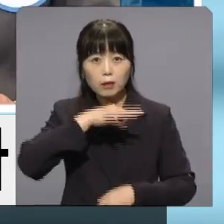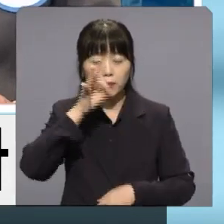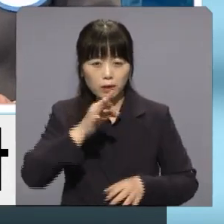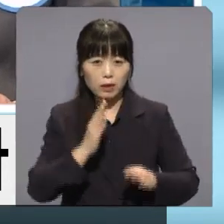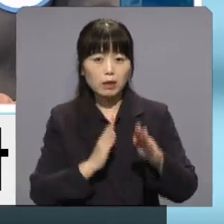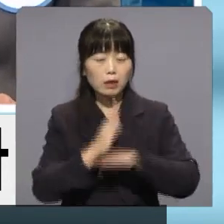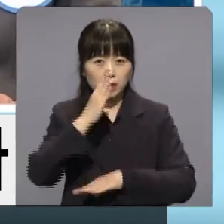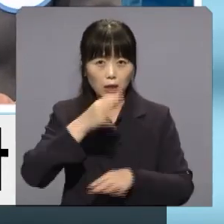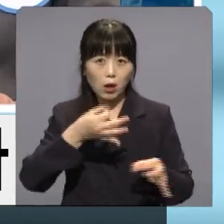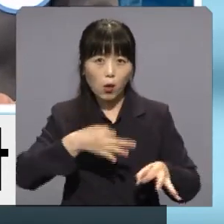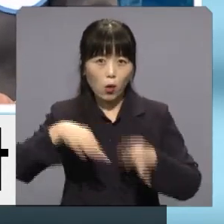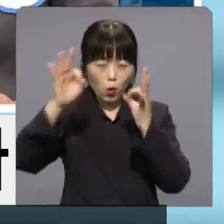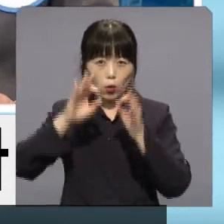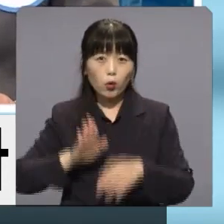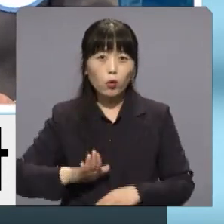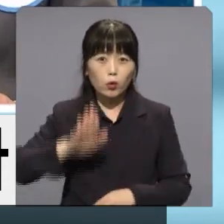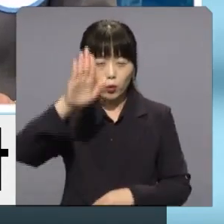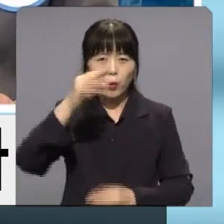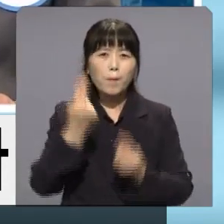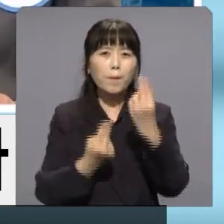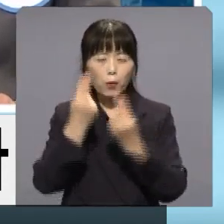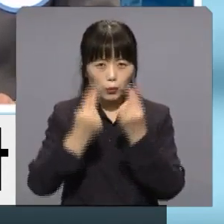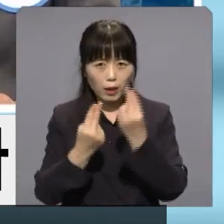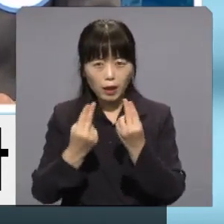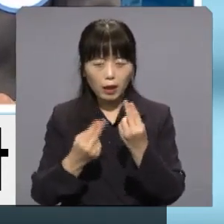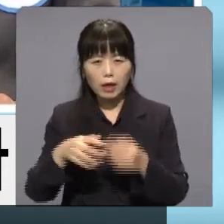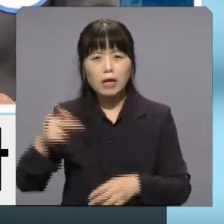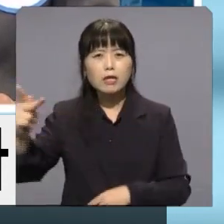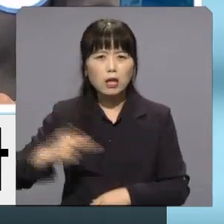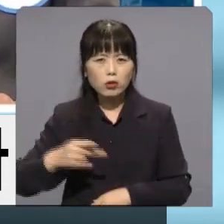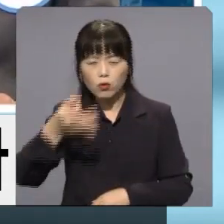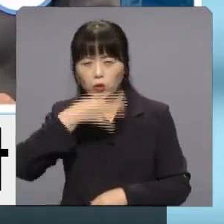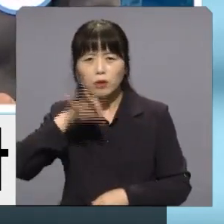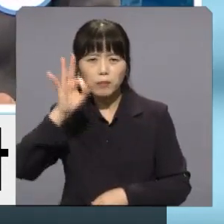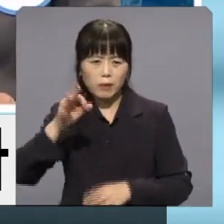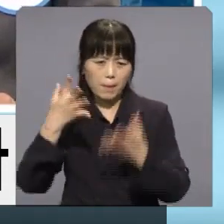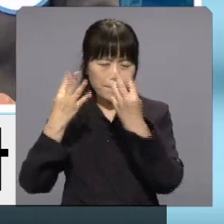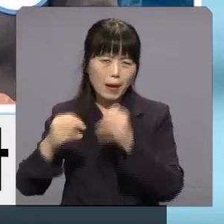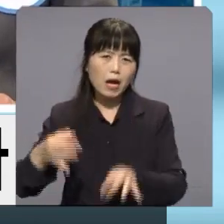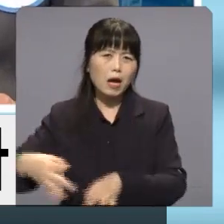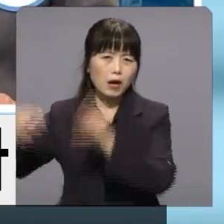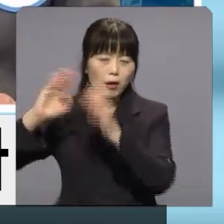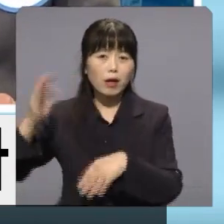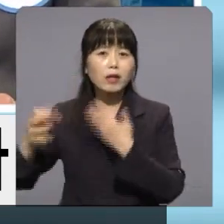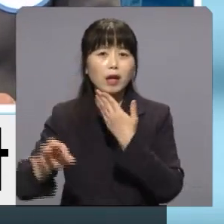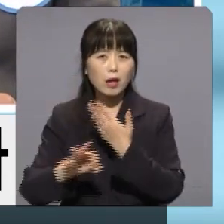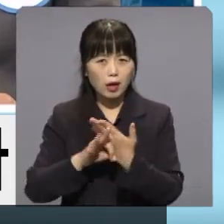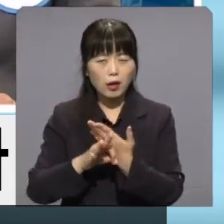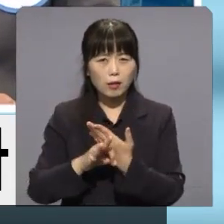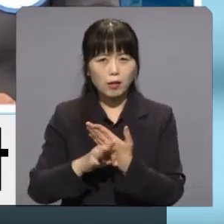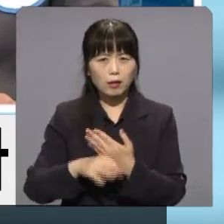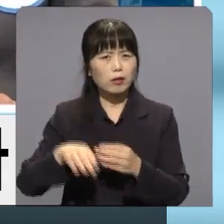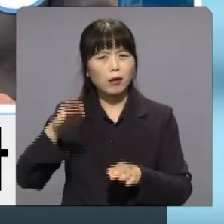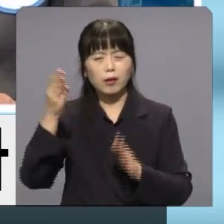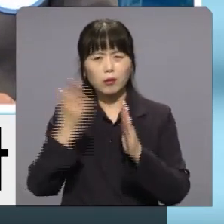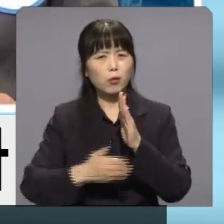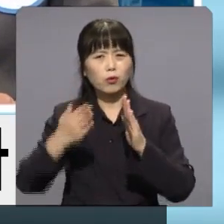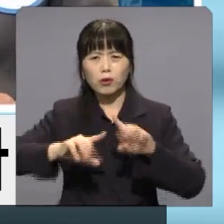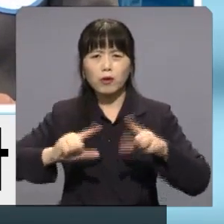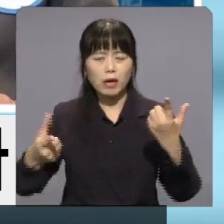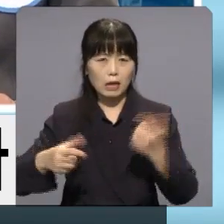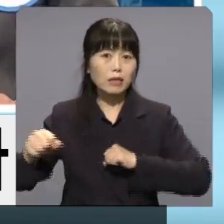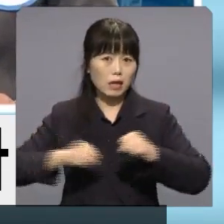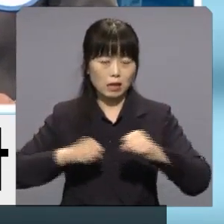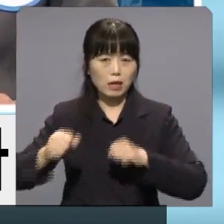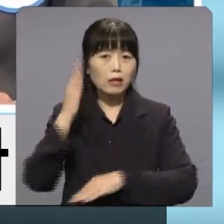그 올라가는 속도 이상의 보다도 대칭 굽는 곳이 록 많이 올라가게 되면 예 그건 굉장히 불공정 행위 라고 얘기할 수가